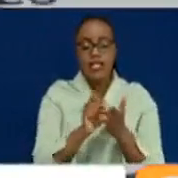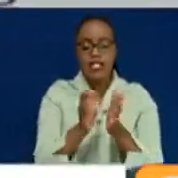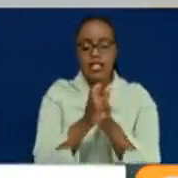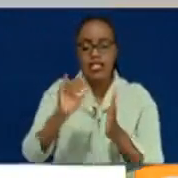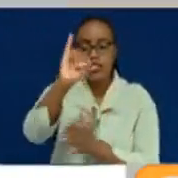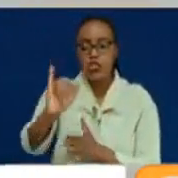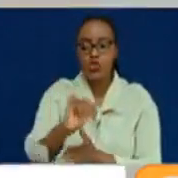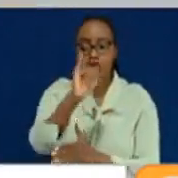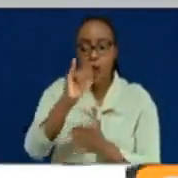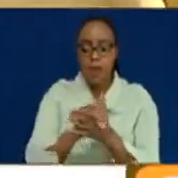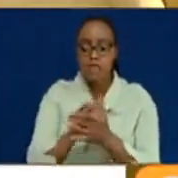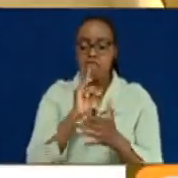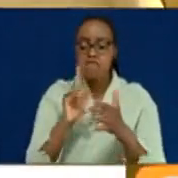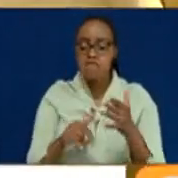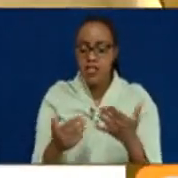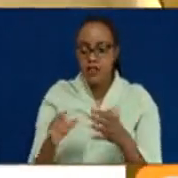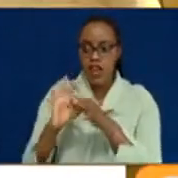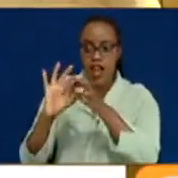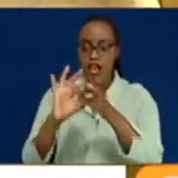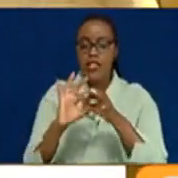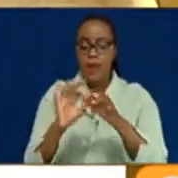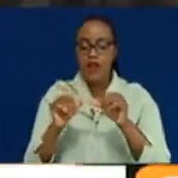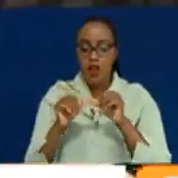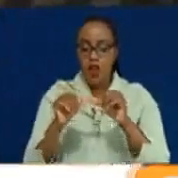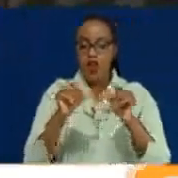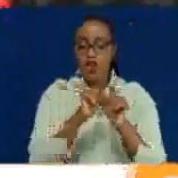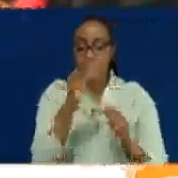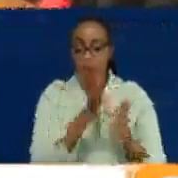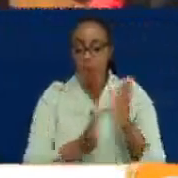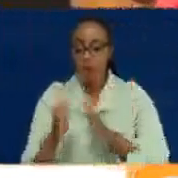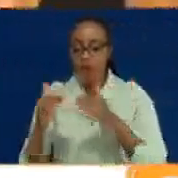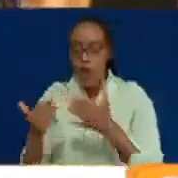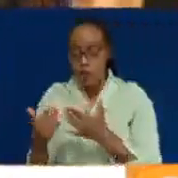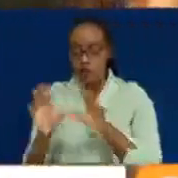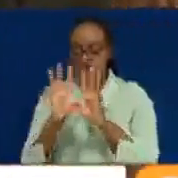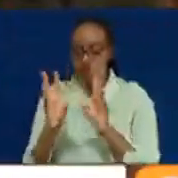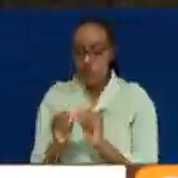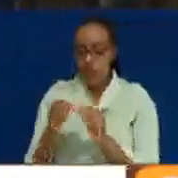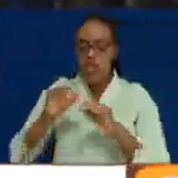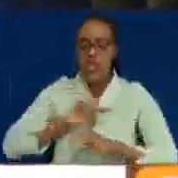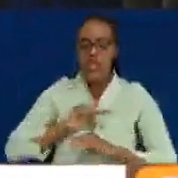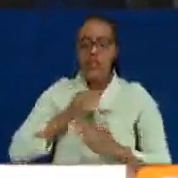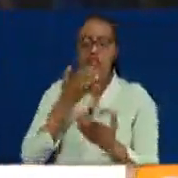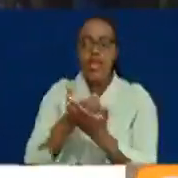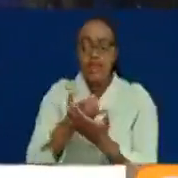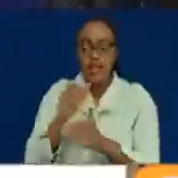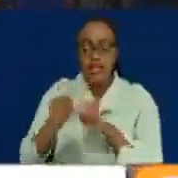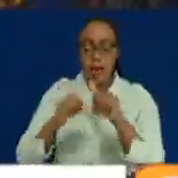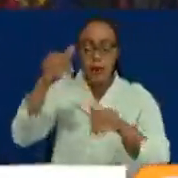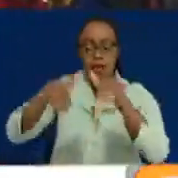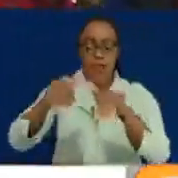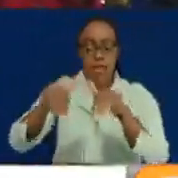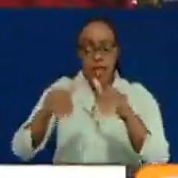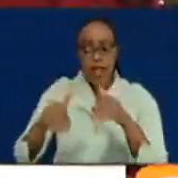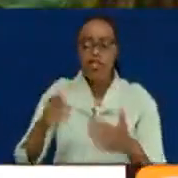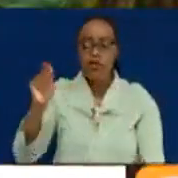Jeremiah Kioni amesema Muungano wa Azimio unaendelea kujipanga kwa kuweka pamoja ushahidi wa kutosha kuhusu uchaguzi